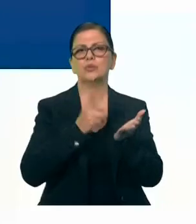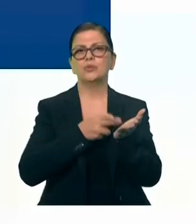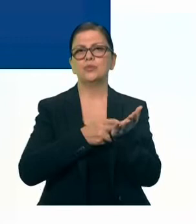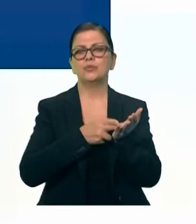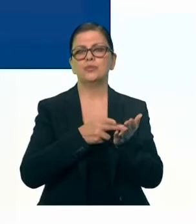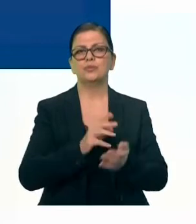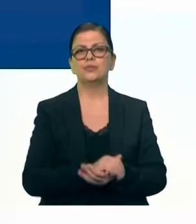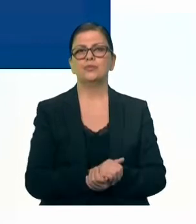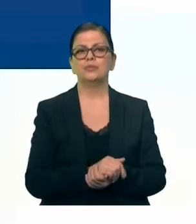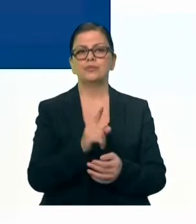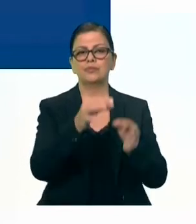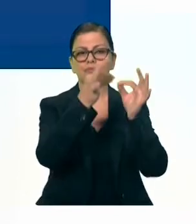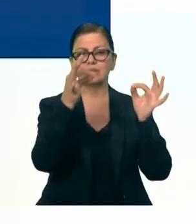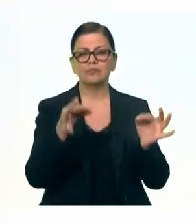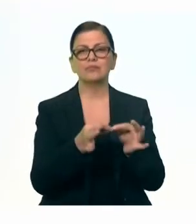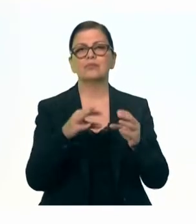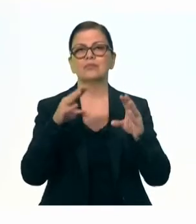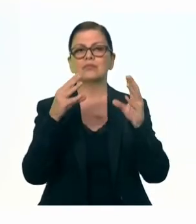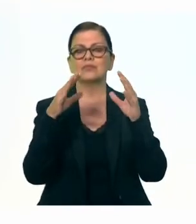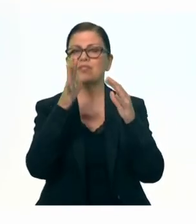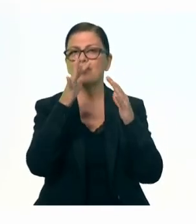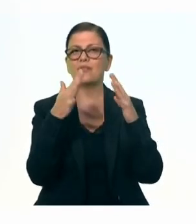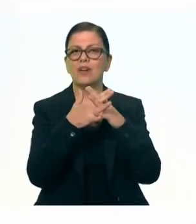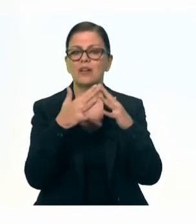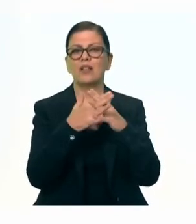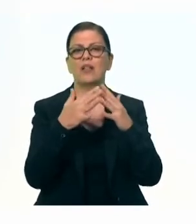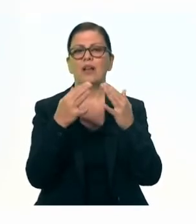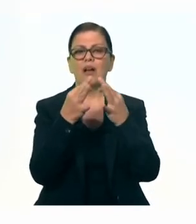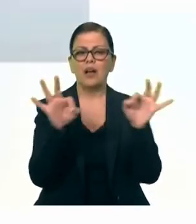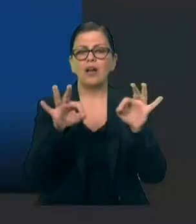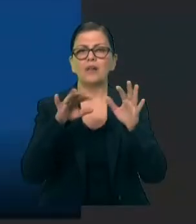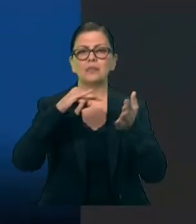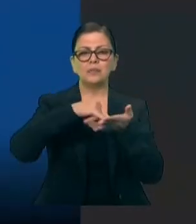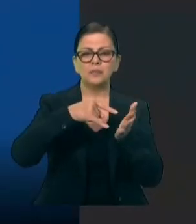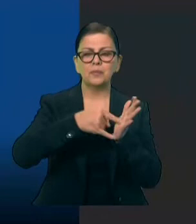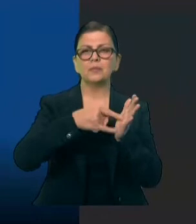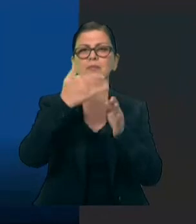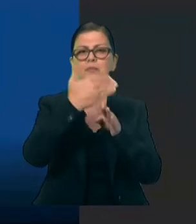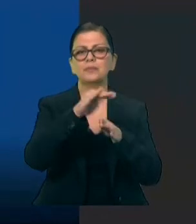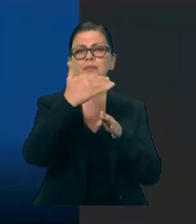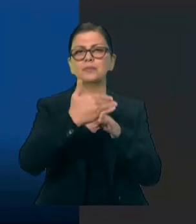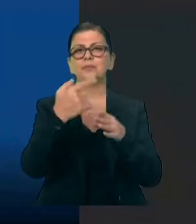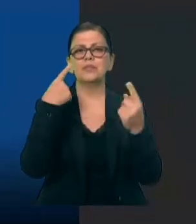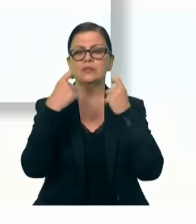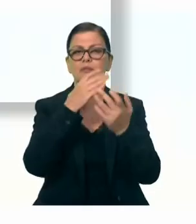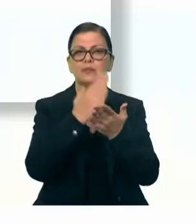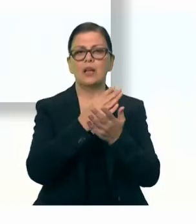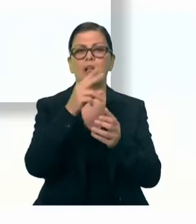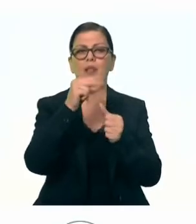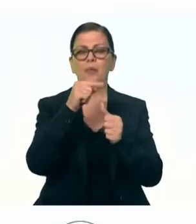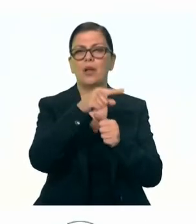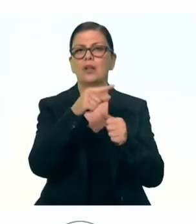dastanıdır. Saytda müharibədə azad olunan ərazilərin ardıcıllığı xəritələr vasitəsilə də izah olunub. Ermənistanın törətdiyi